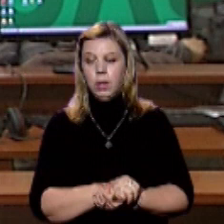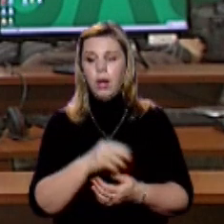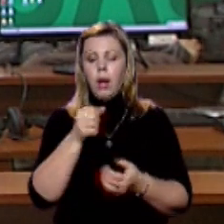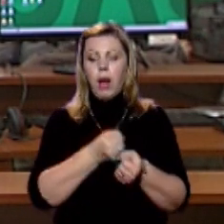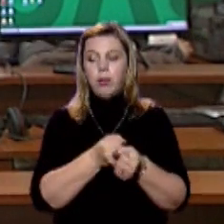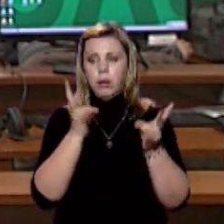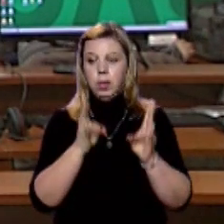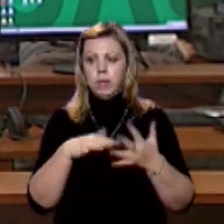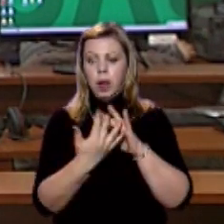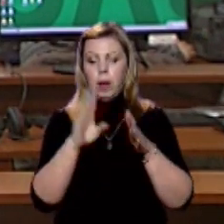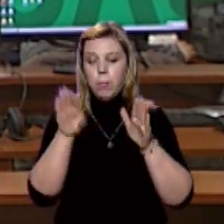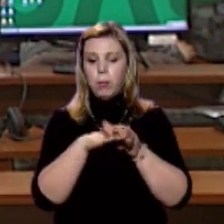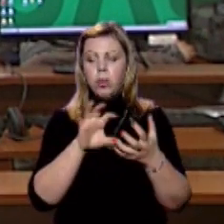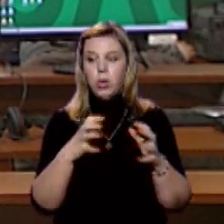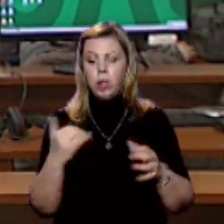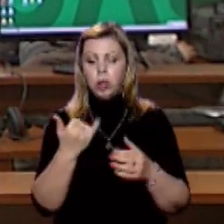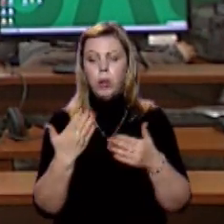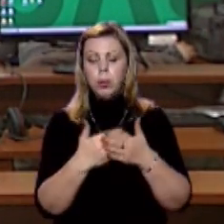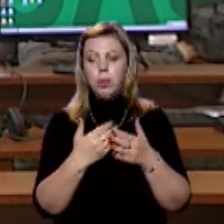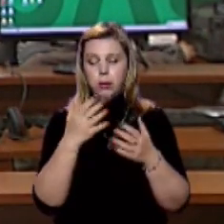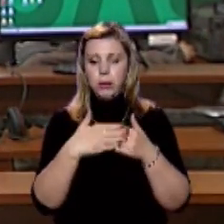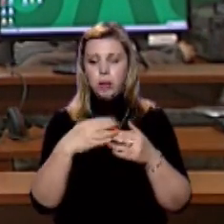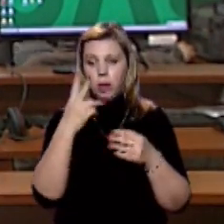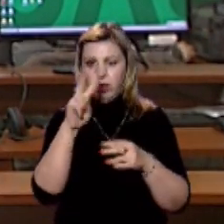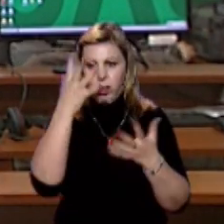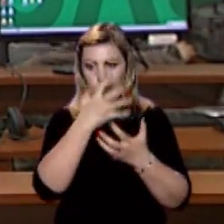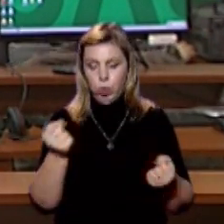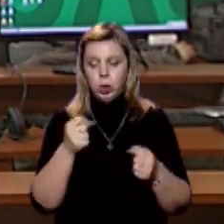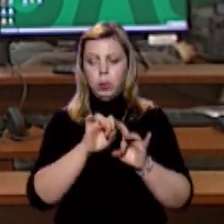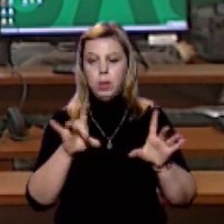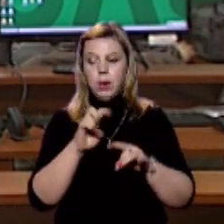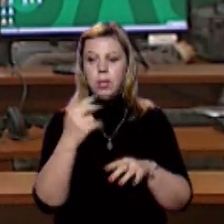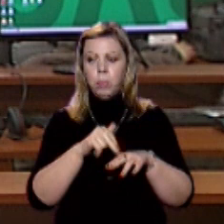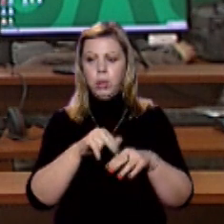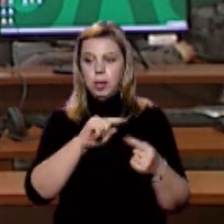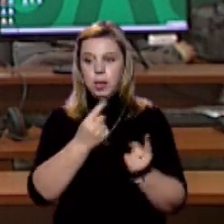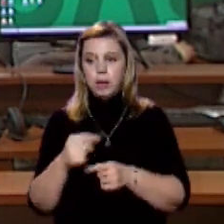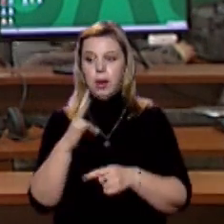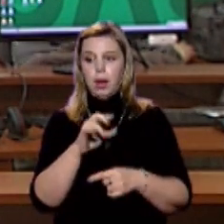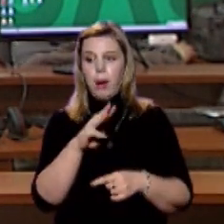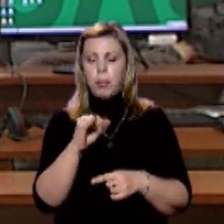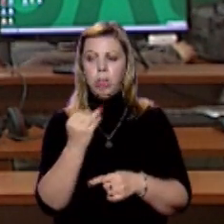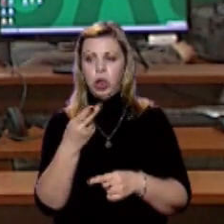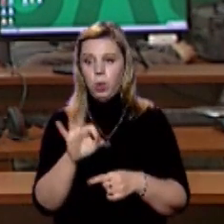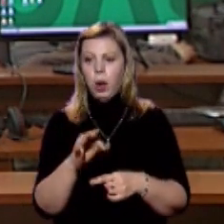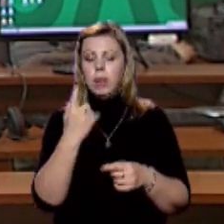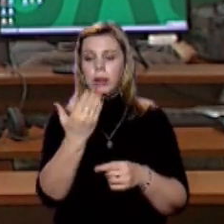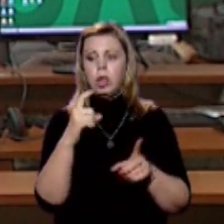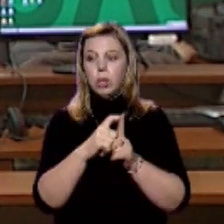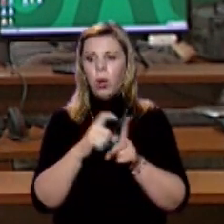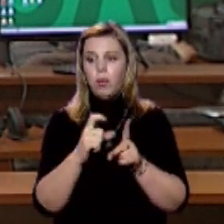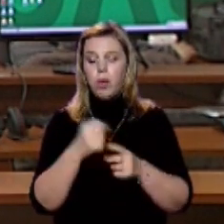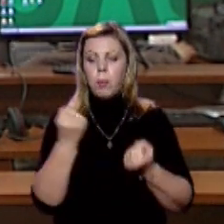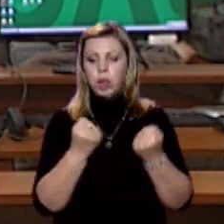ДТП сталося в селі Під Виноградів сьогодні близько 2-ї ночі. Про це повідомила речниця Нацполіції на Закарпатті Наталія Машіко. За її